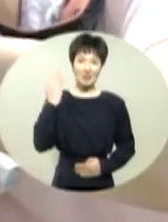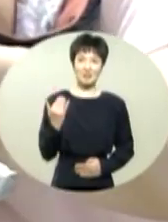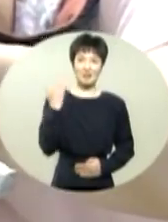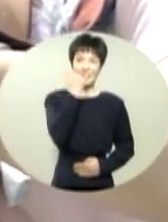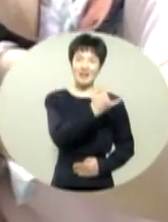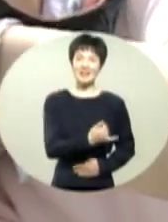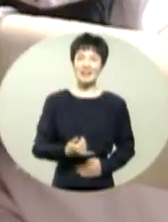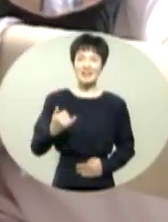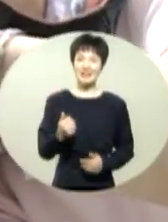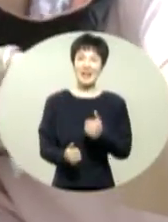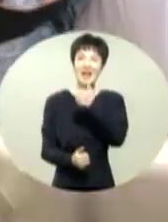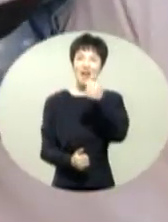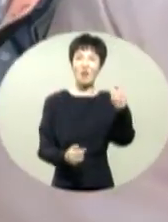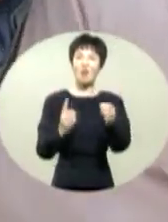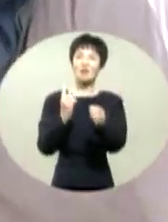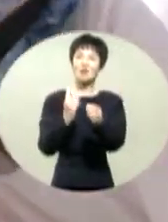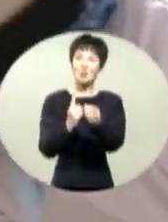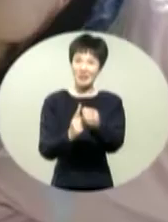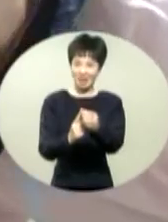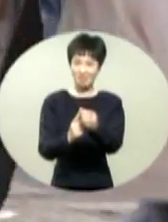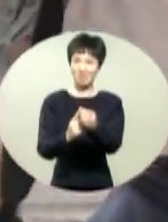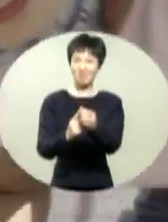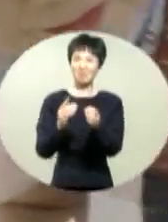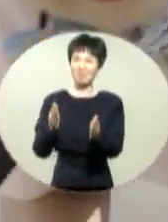生50年と言ったのは遥か昔。